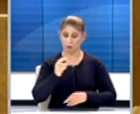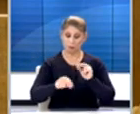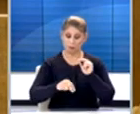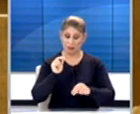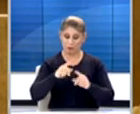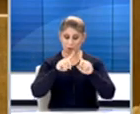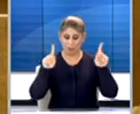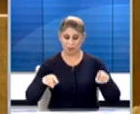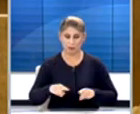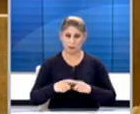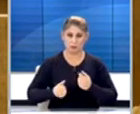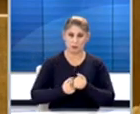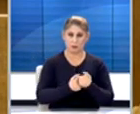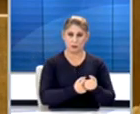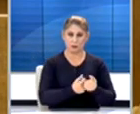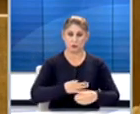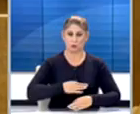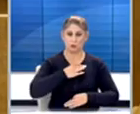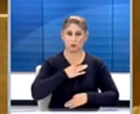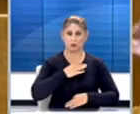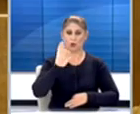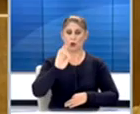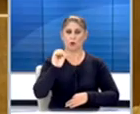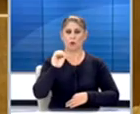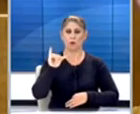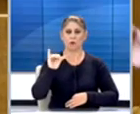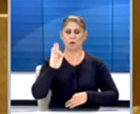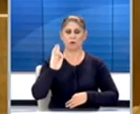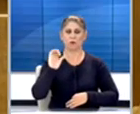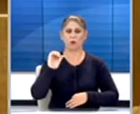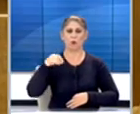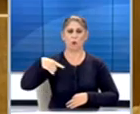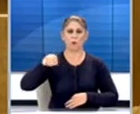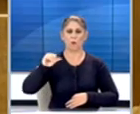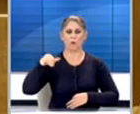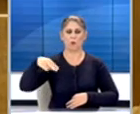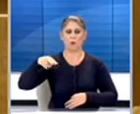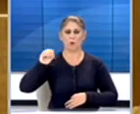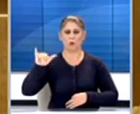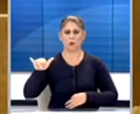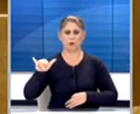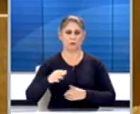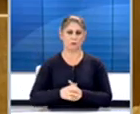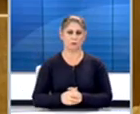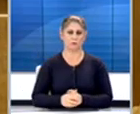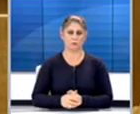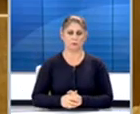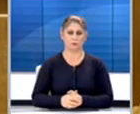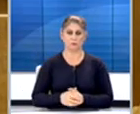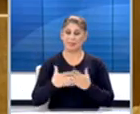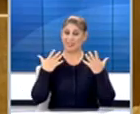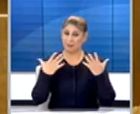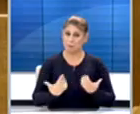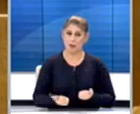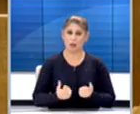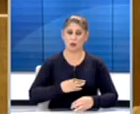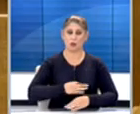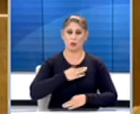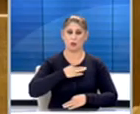εσείς στηρίζετε, το ψηφοδέλτιο του κύριου Φουφόπουλου, κύριε Μητσοτάκη, κύριος Φουφόπουλος, υπάρχει ο